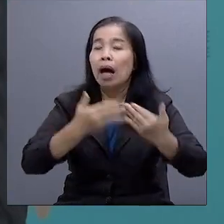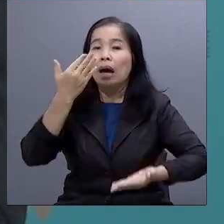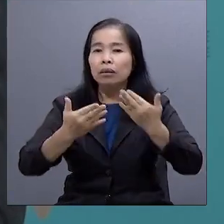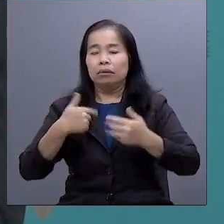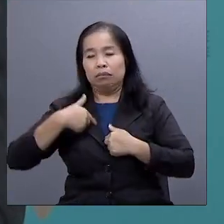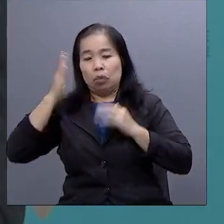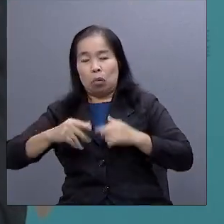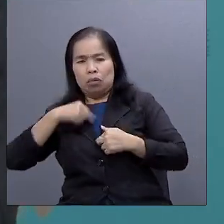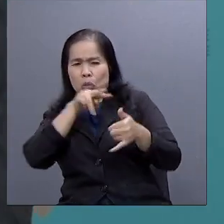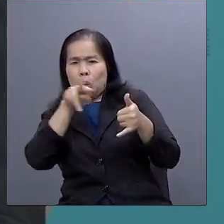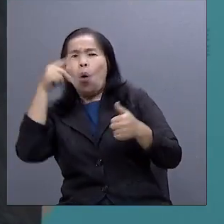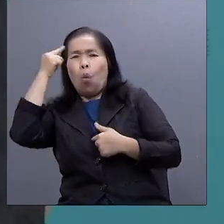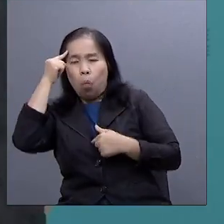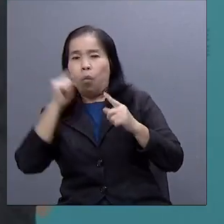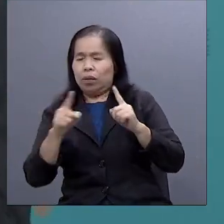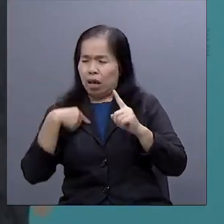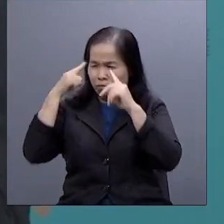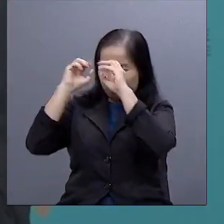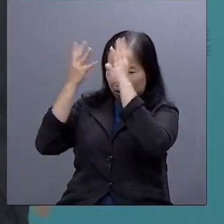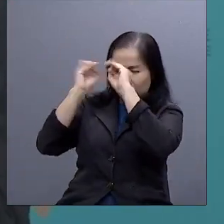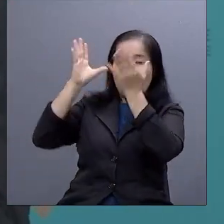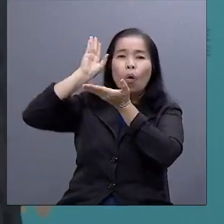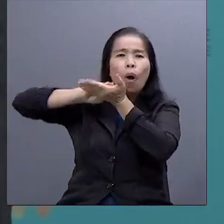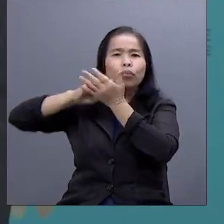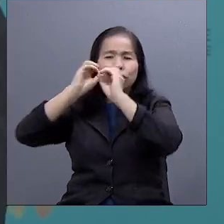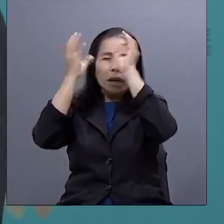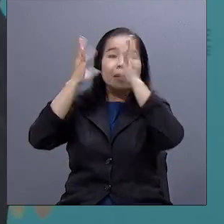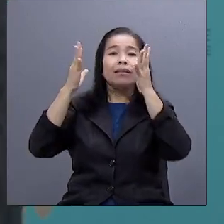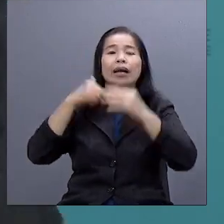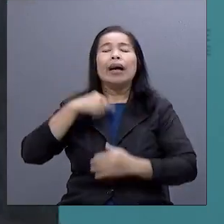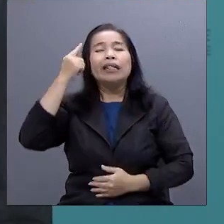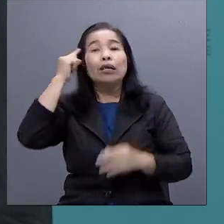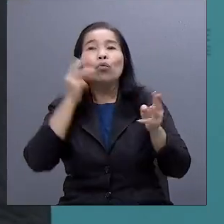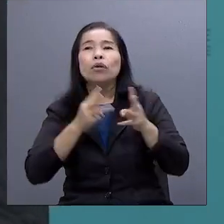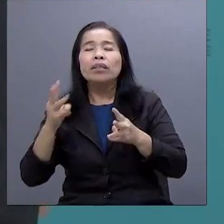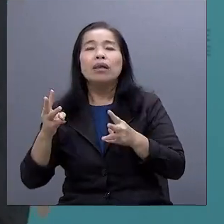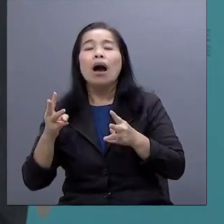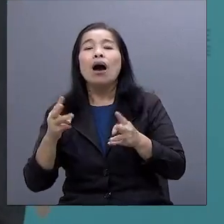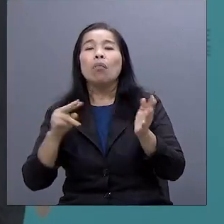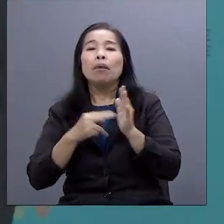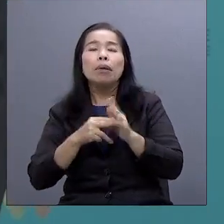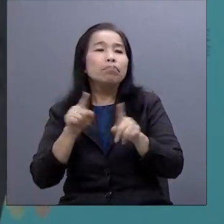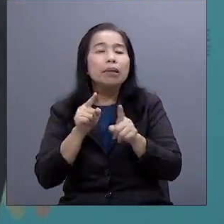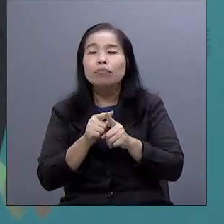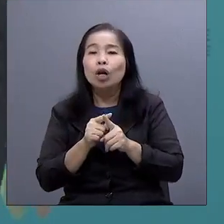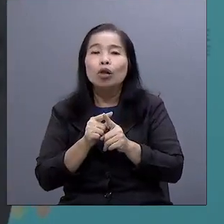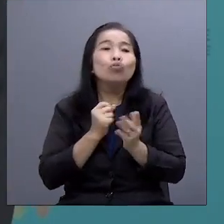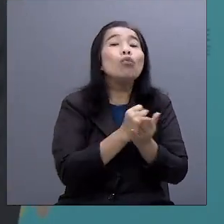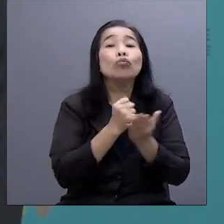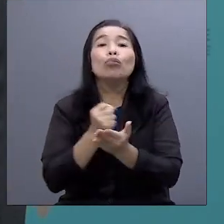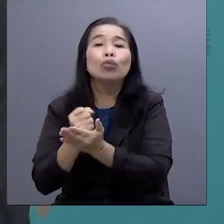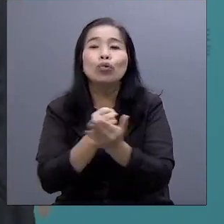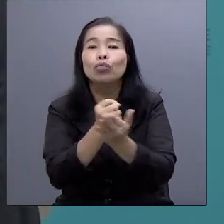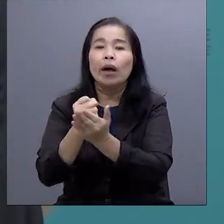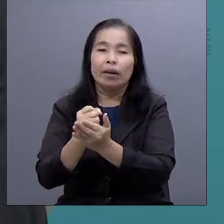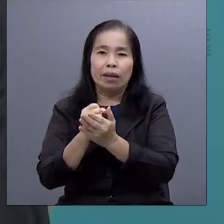ู้อาจจะรู้ไม่ได้ชัดเจนดันั้นเขาก็เลยใช้วิธีการปฏิบัติต่อกันนะครับเหมอนอย่างที่ประสบการณที่เขาเคย